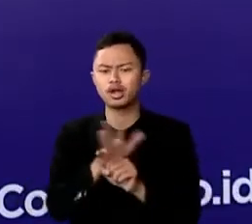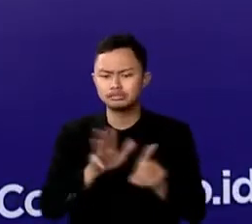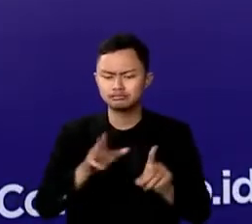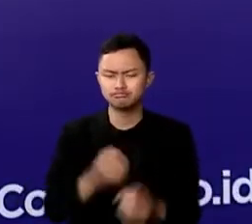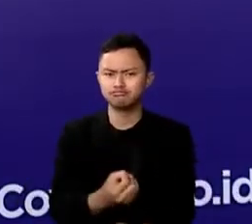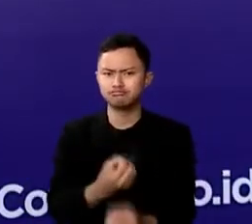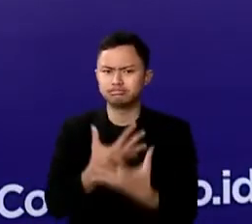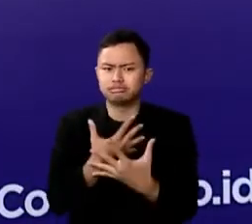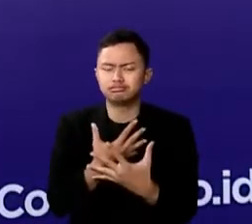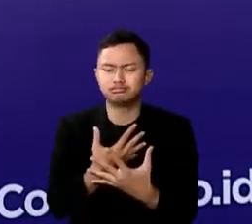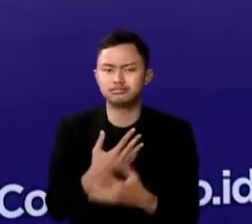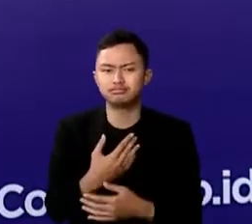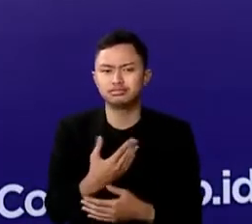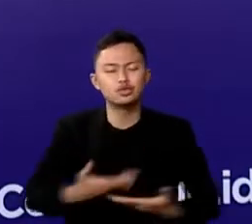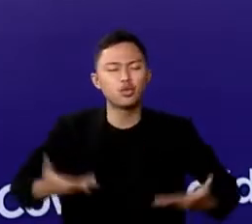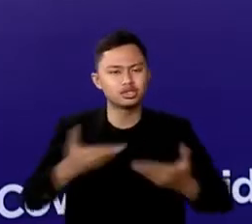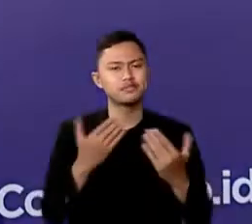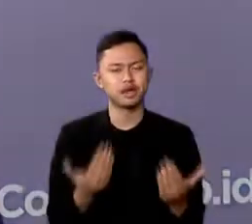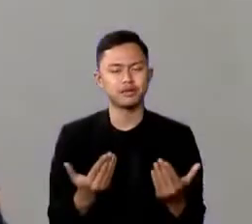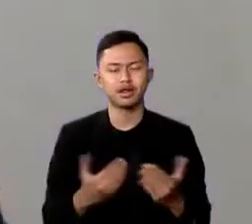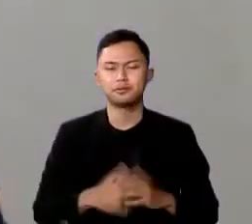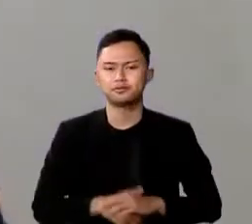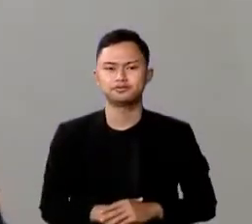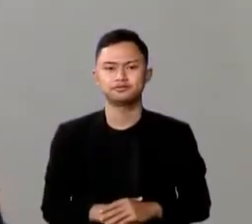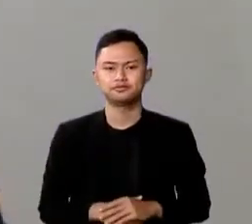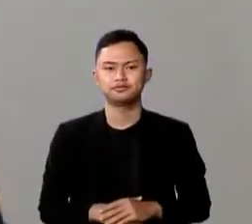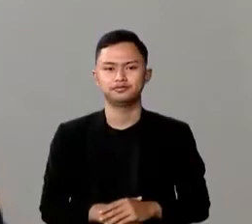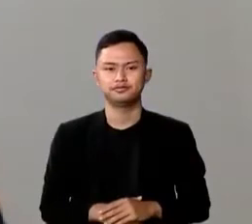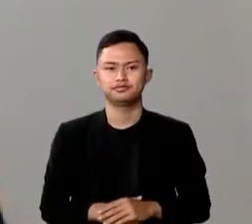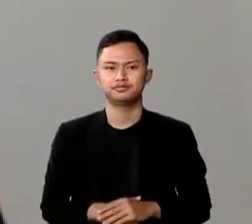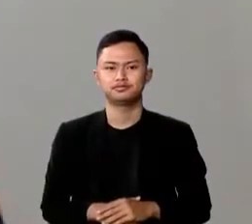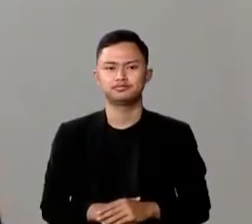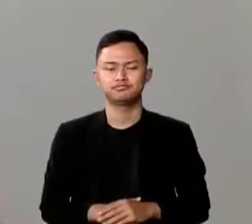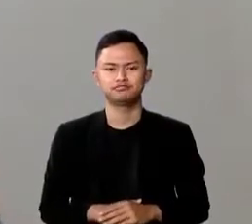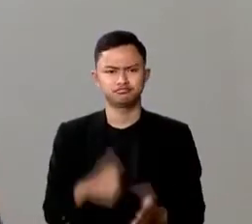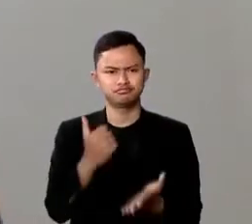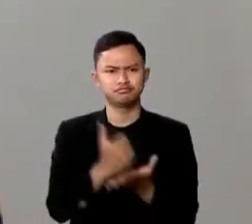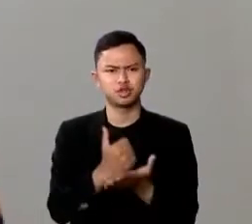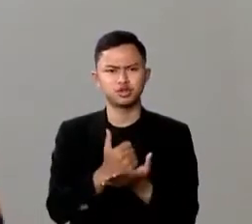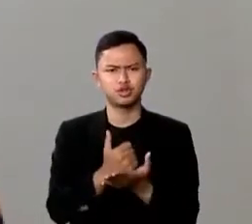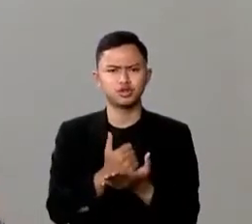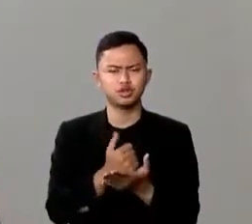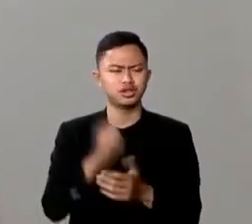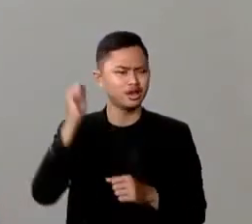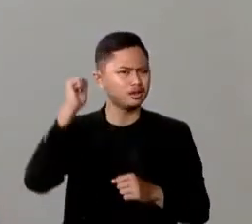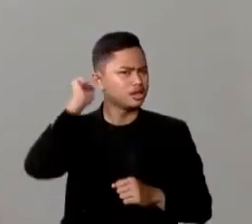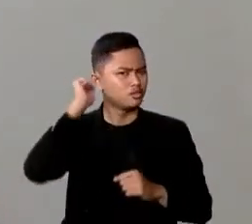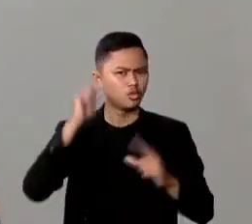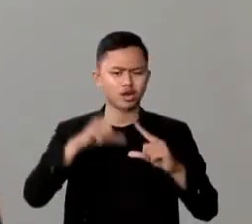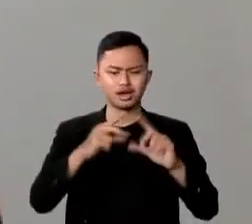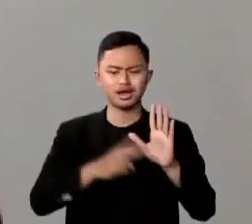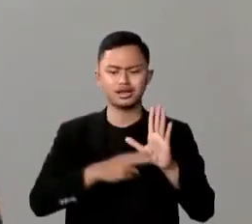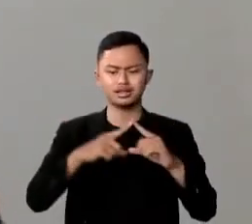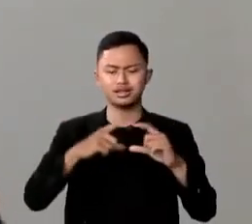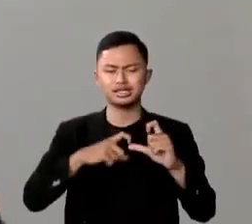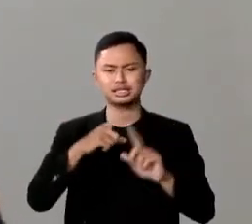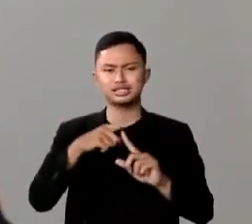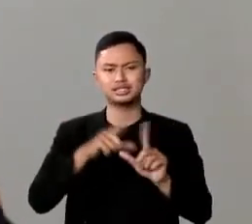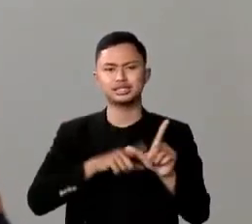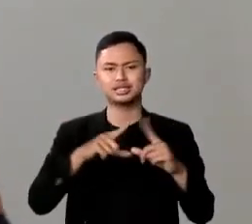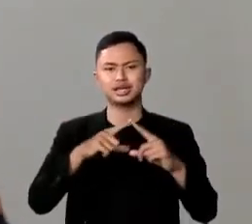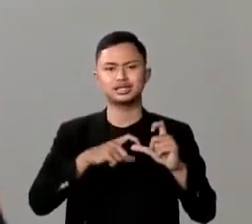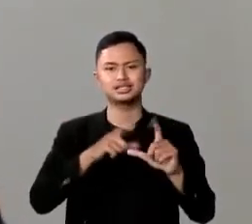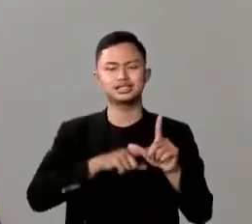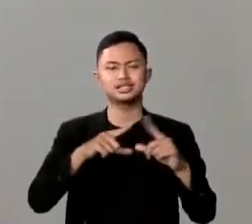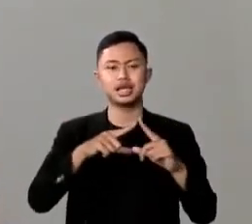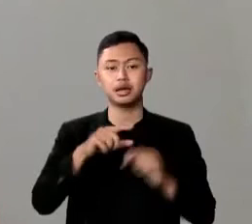kovix saat ini baik jadi eh memang tadi yang bahan as-syaikh sudah sampaikan ya